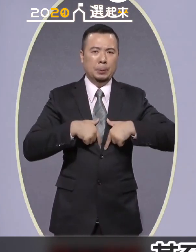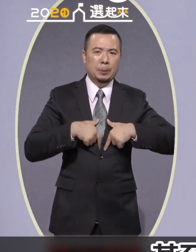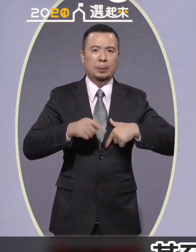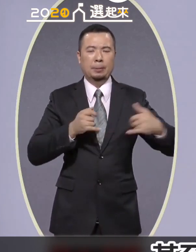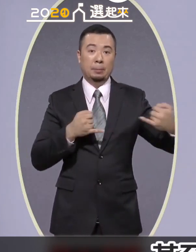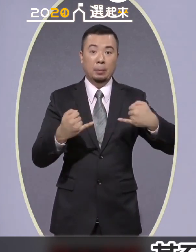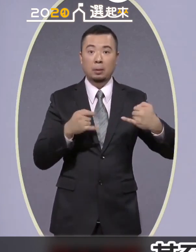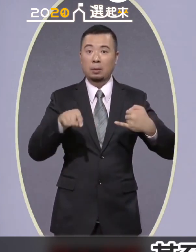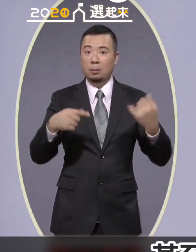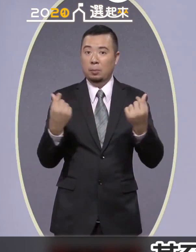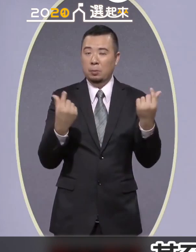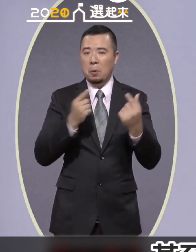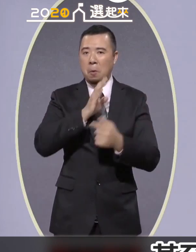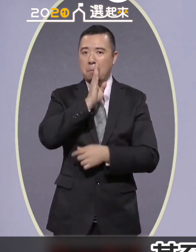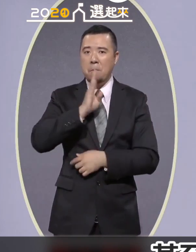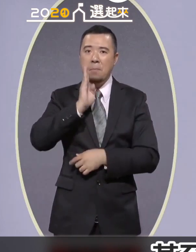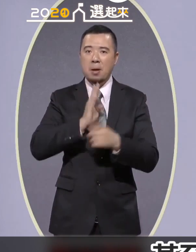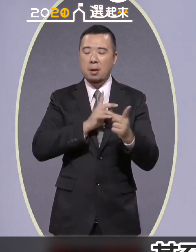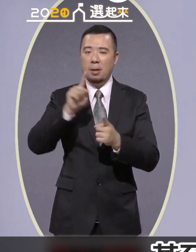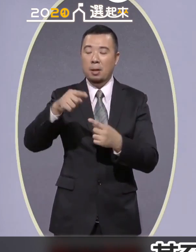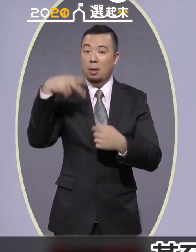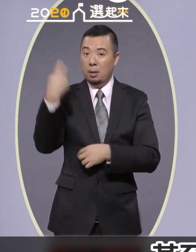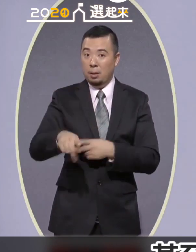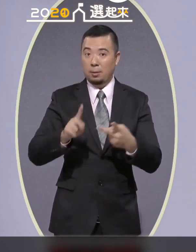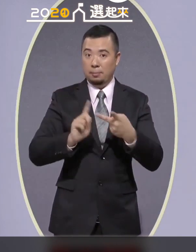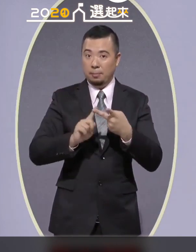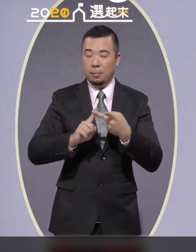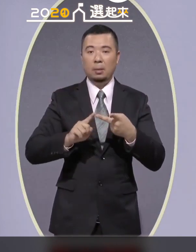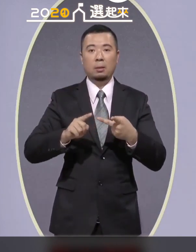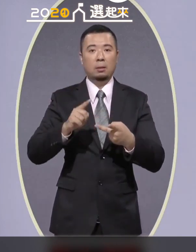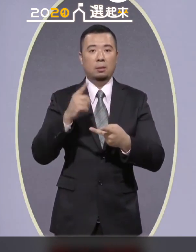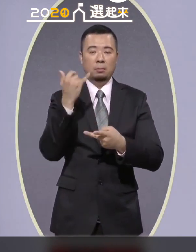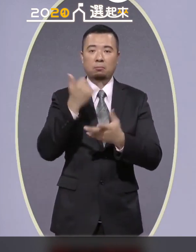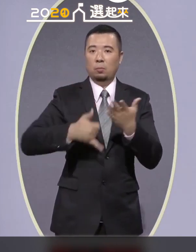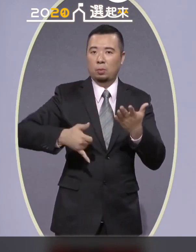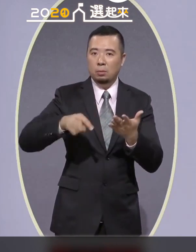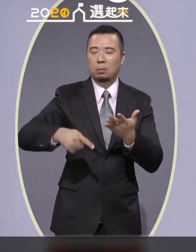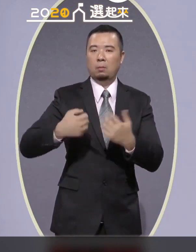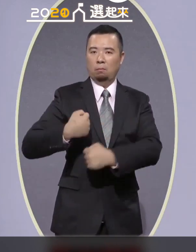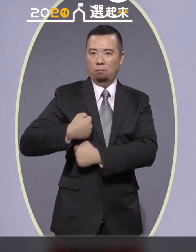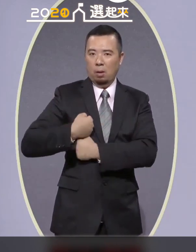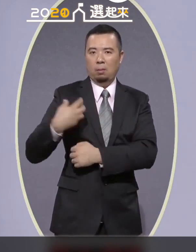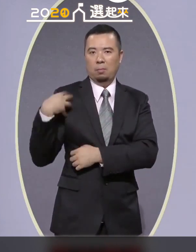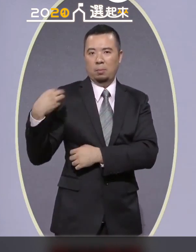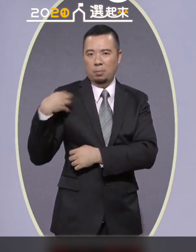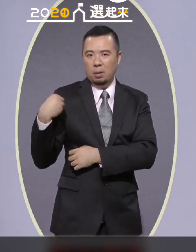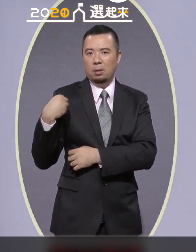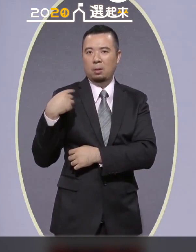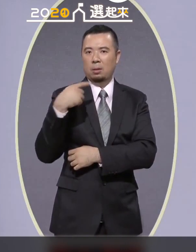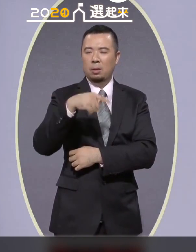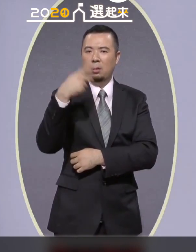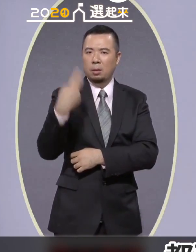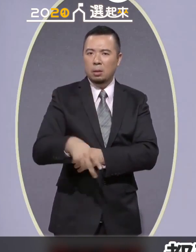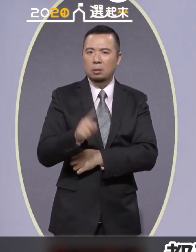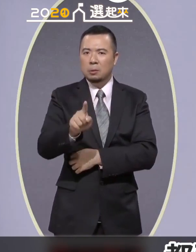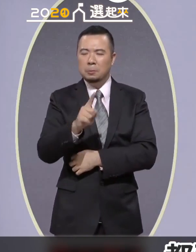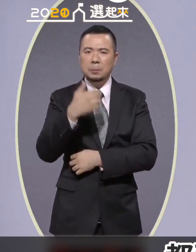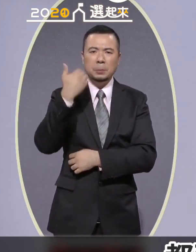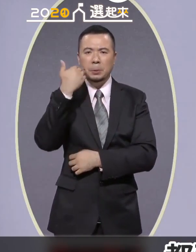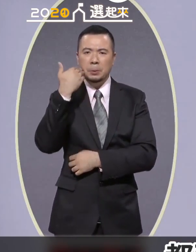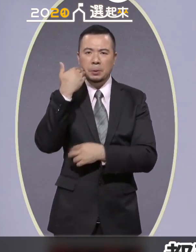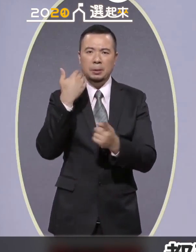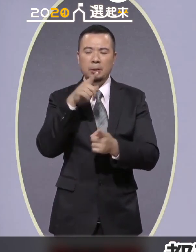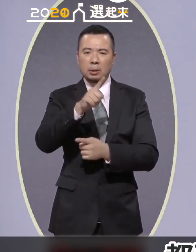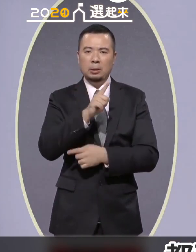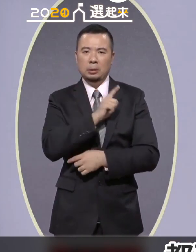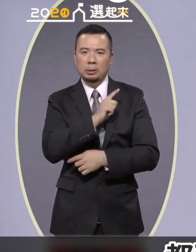案，甚至于是退役的、现役的军人网络的渗透， 甚至有退将涉案，都引起国